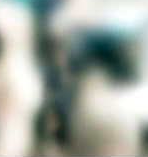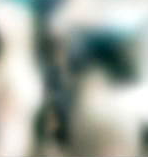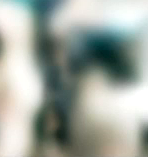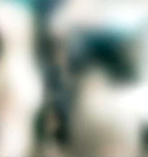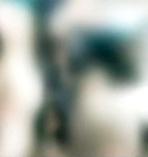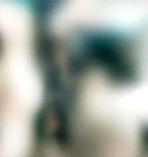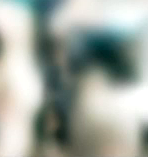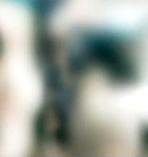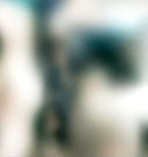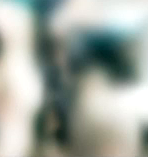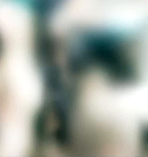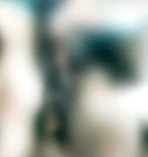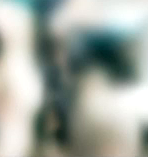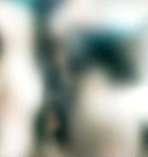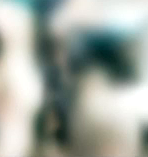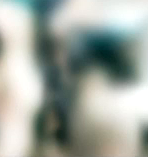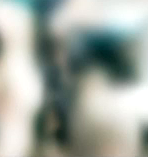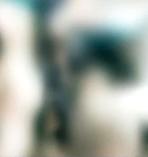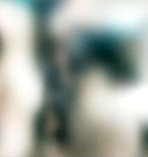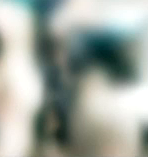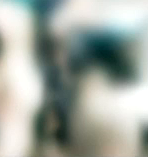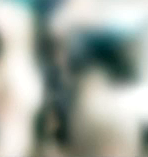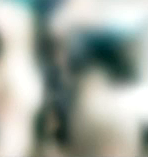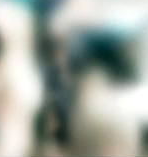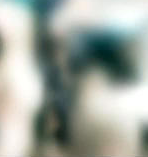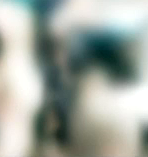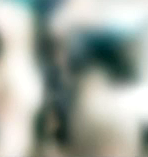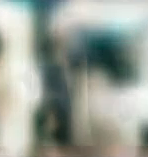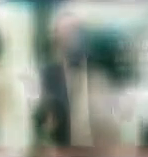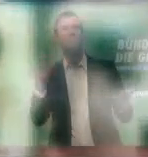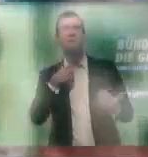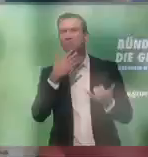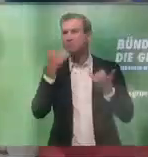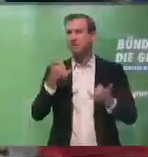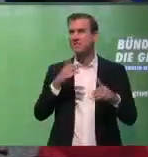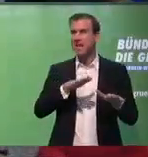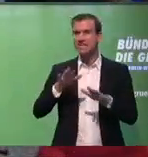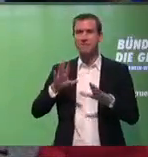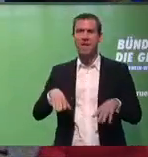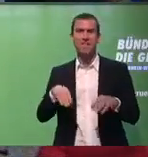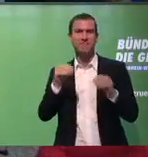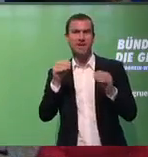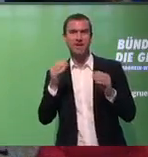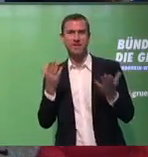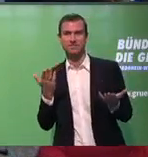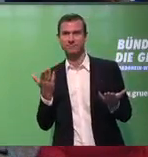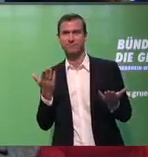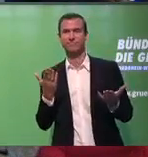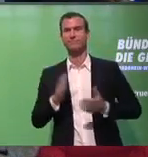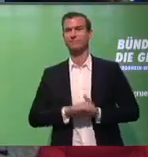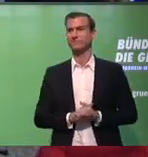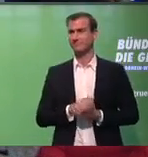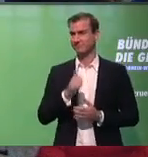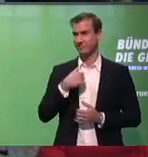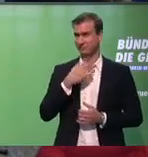Ja, liebe Gäste, liebe Freundinnen und Freunde, wir würden langsam anfangen.